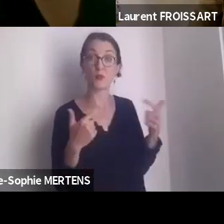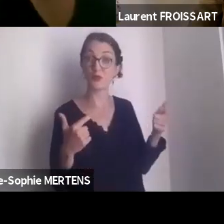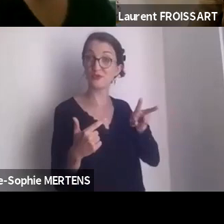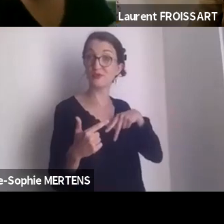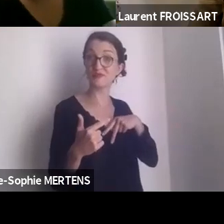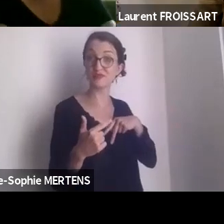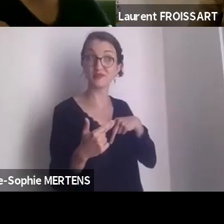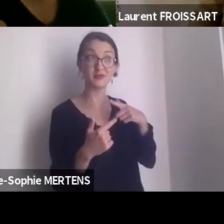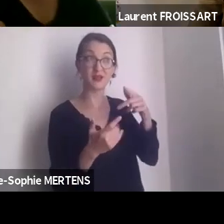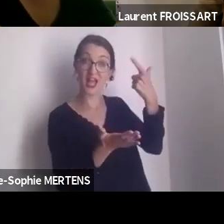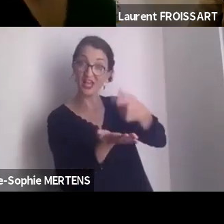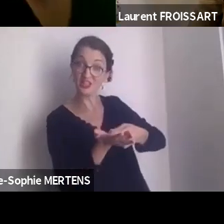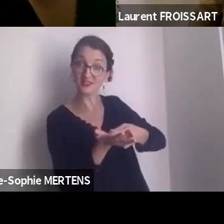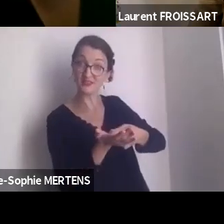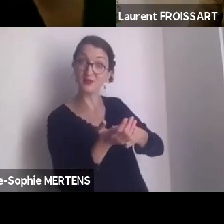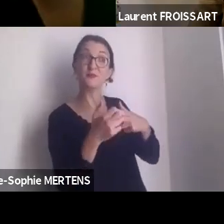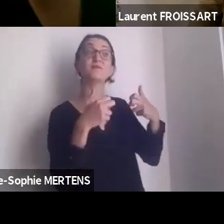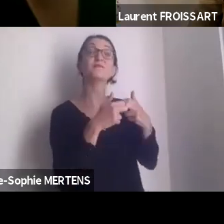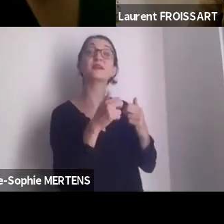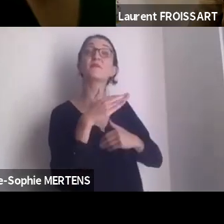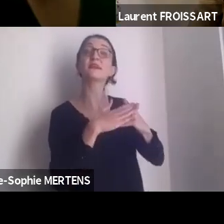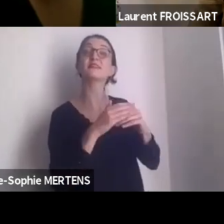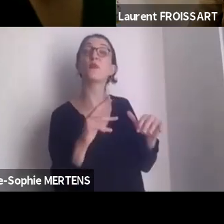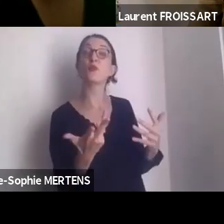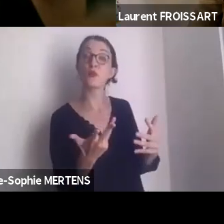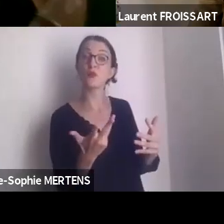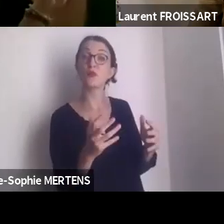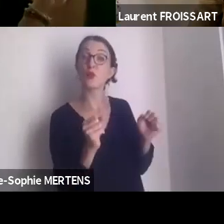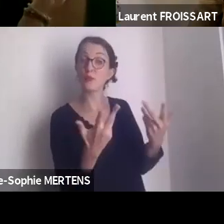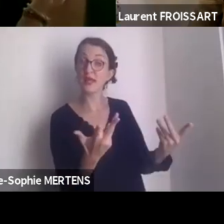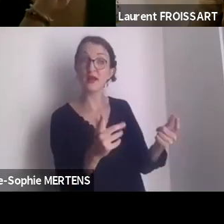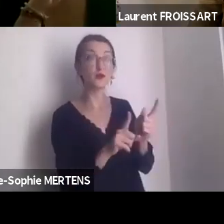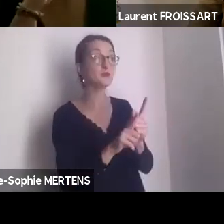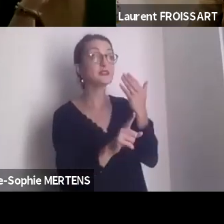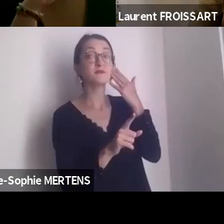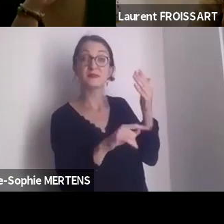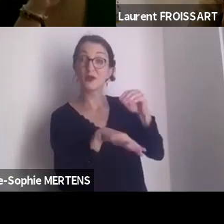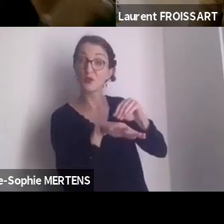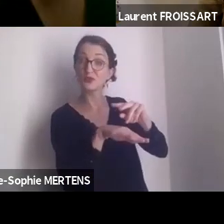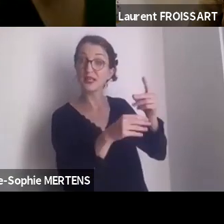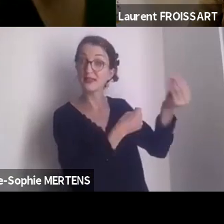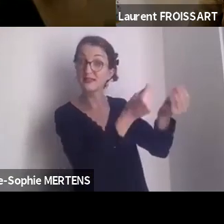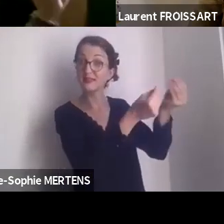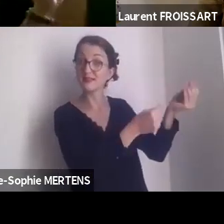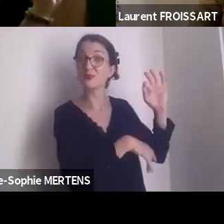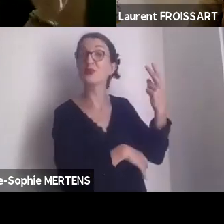prêt à recommander cette solution? Ça, c'est des questions qu'on peut poser. Et puis, je terminerai